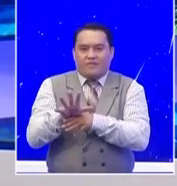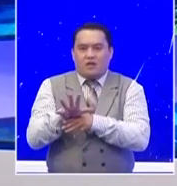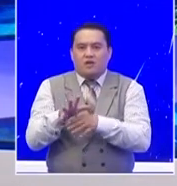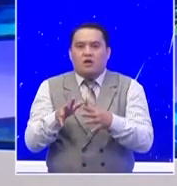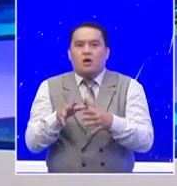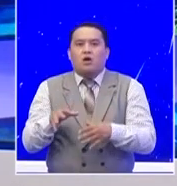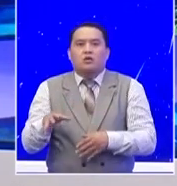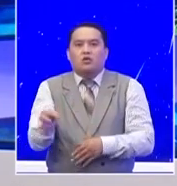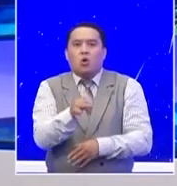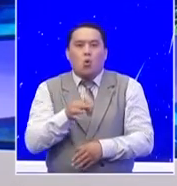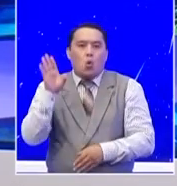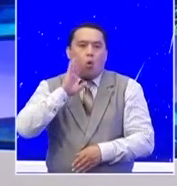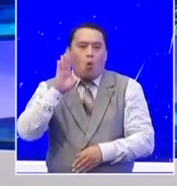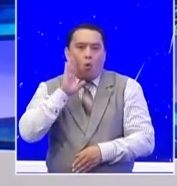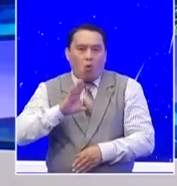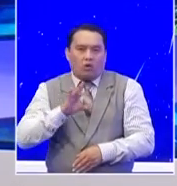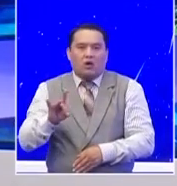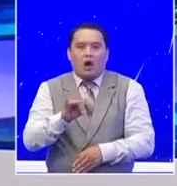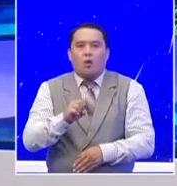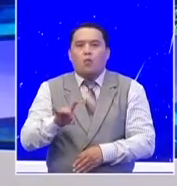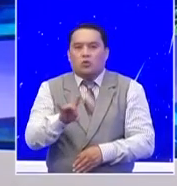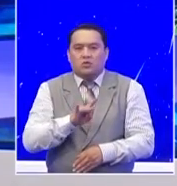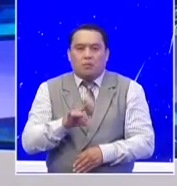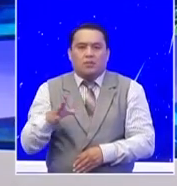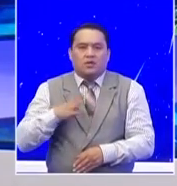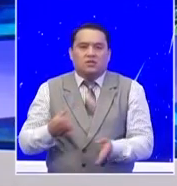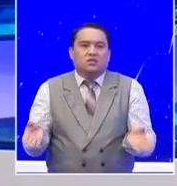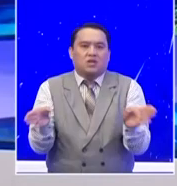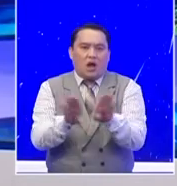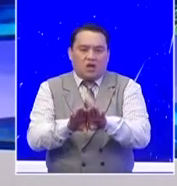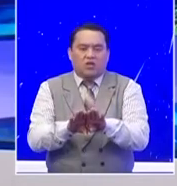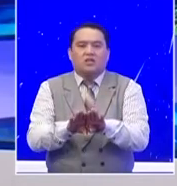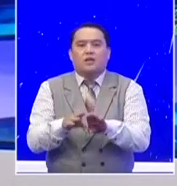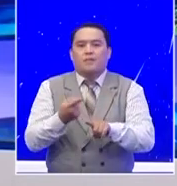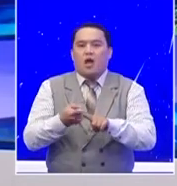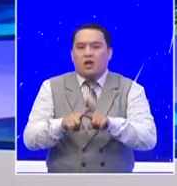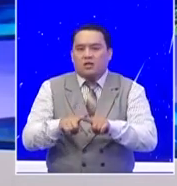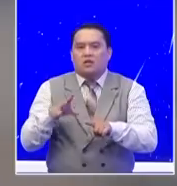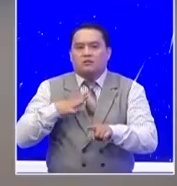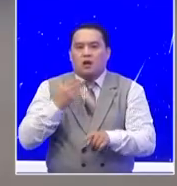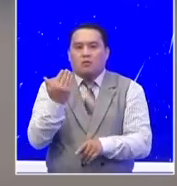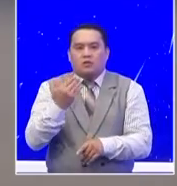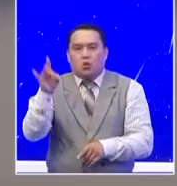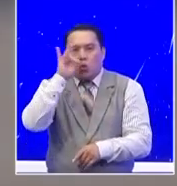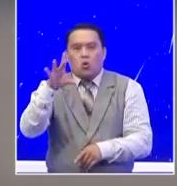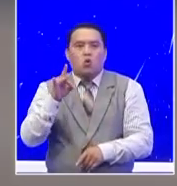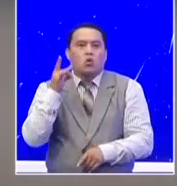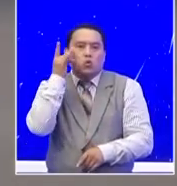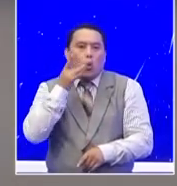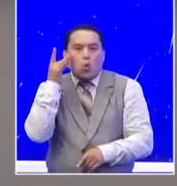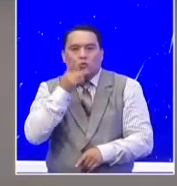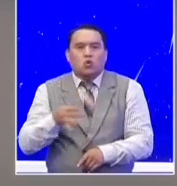все озера на территории Ирими-Тауского района Акмолинской области закрыты для посещения. Среди них знаменитое розовое